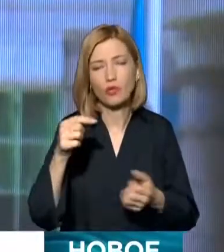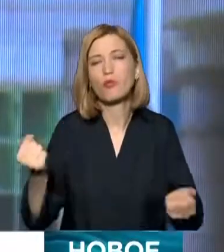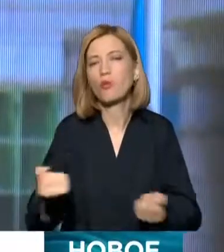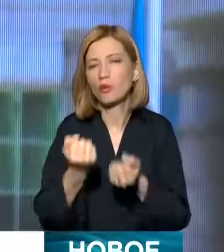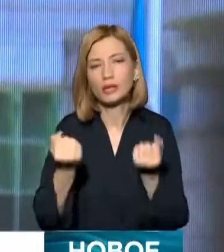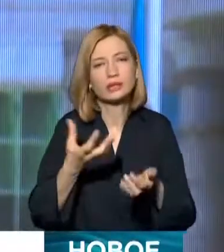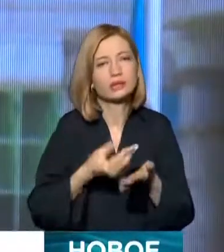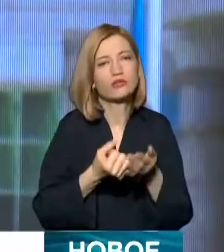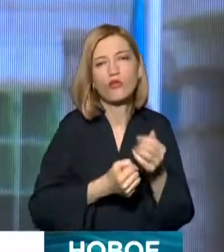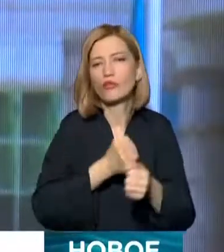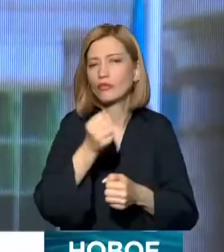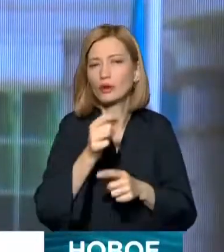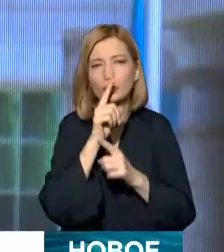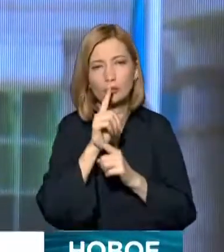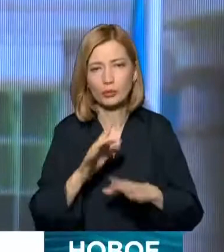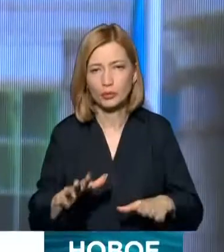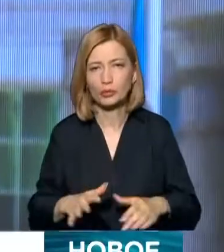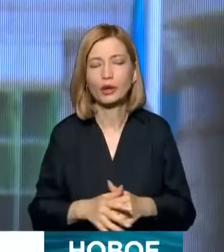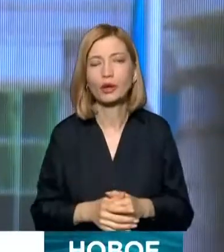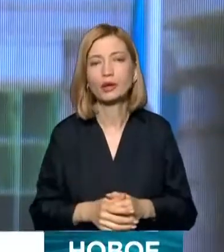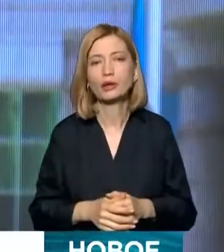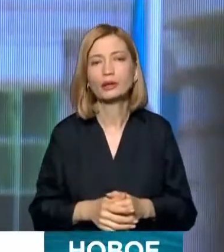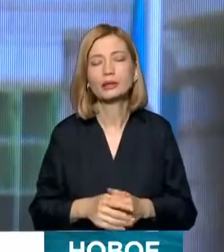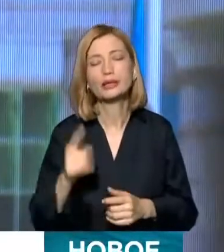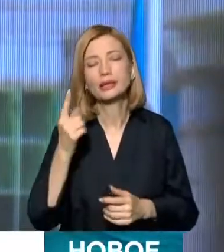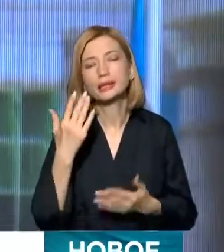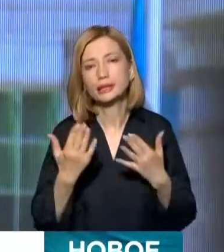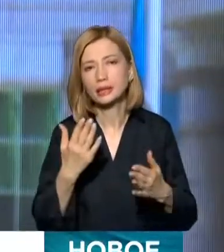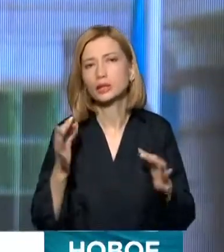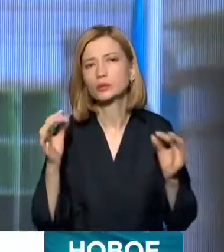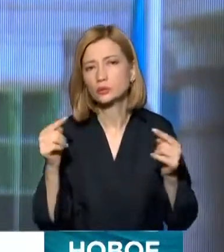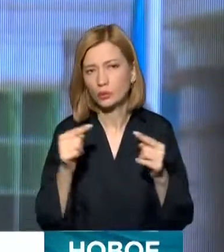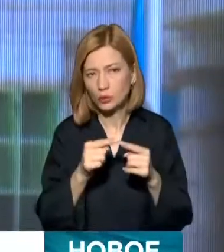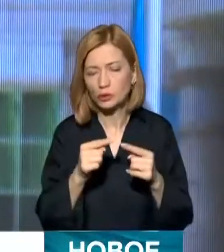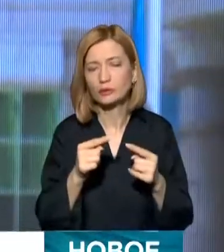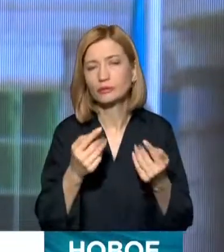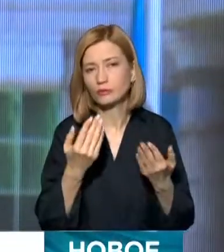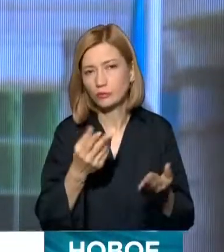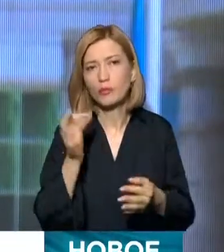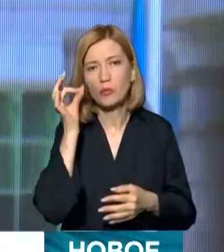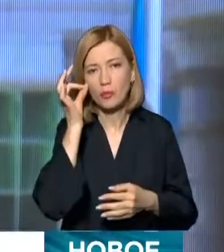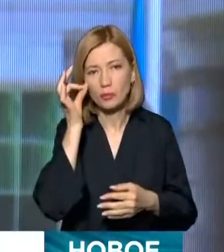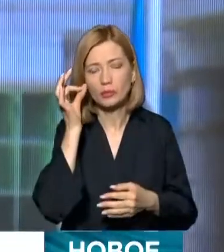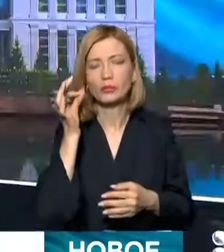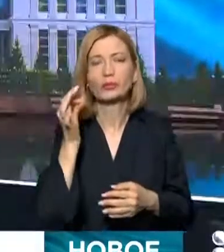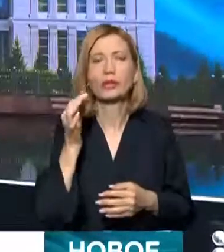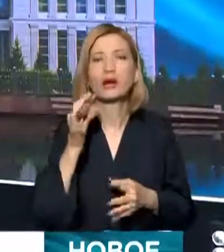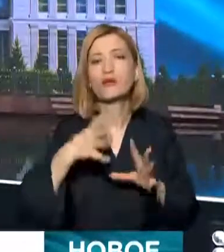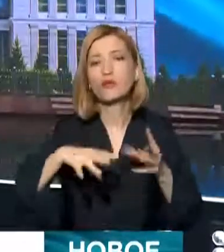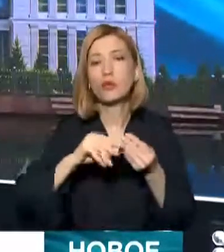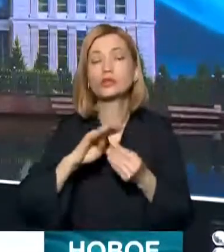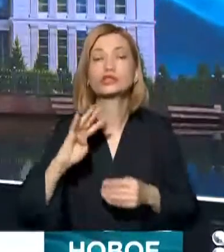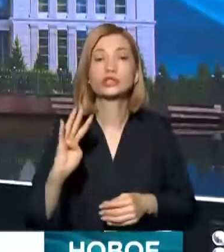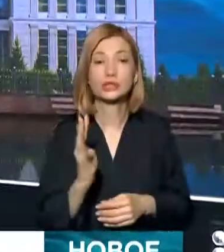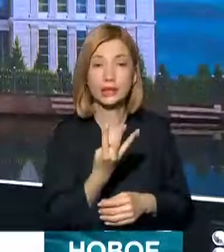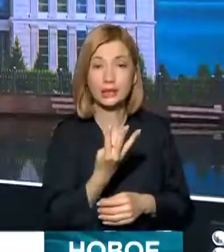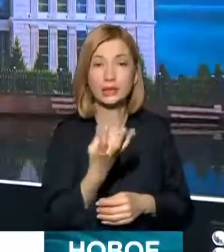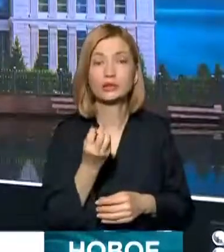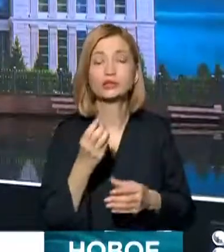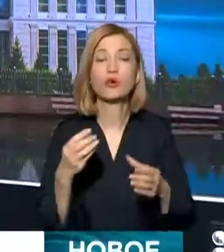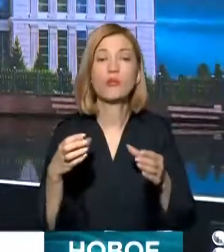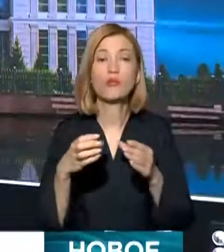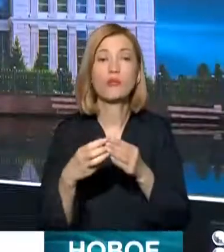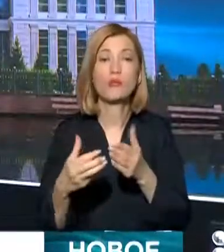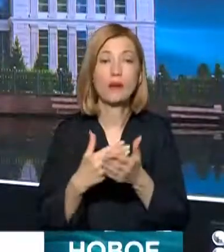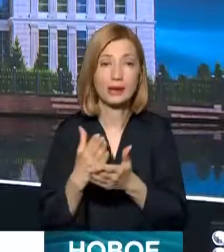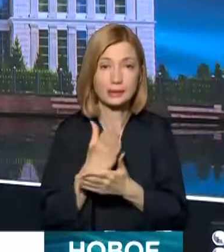Касым-Жомарт Кемелевич, насколько я помню, если я вот, да, не путаю нюансов, да, то есть ну, получается, да, 4 еще то партии. То есть сразу